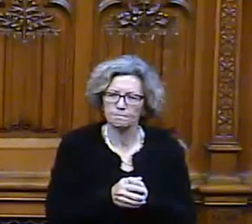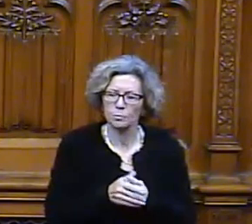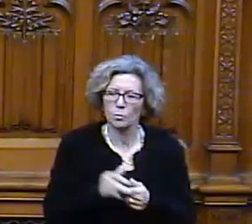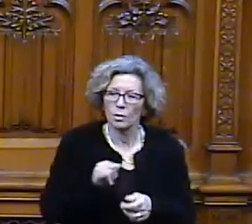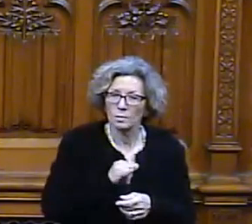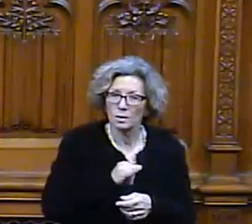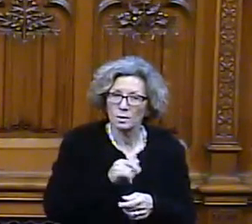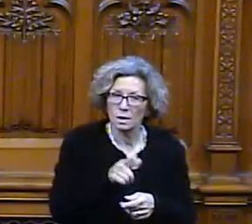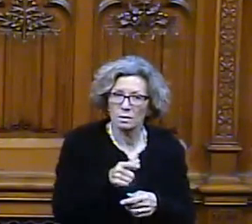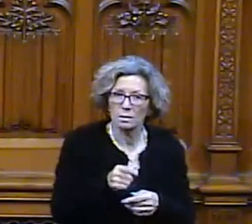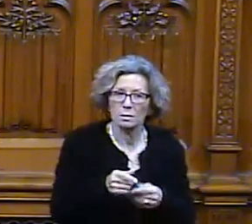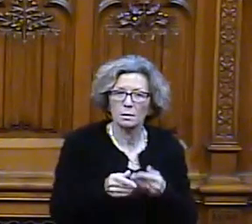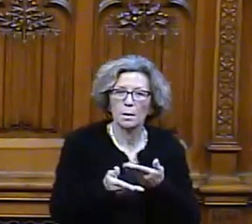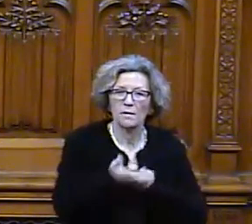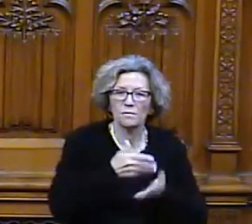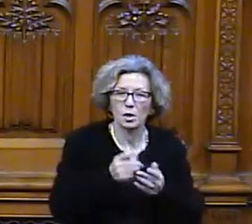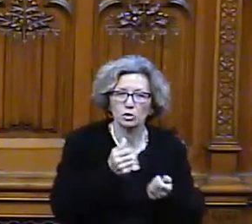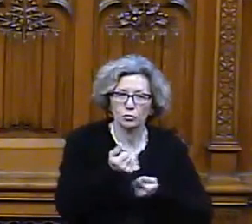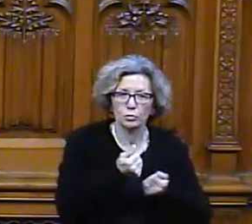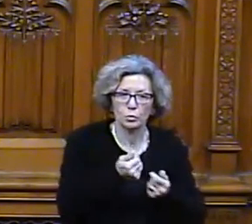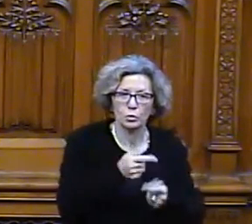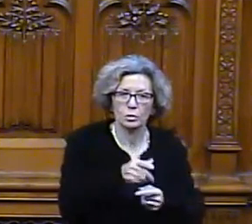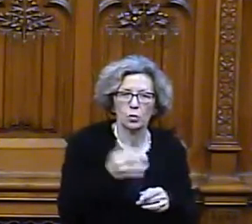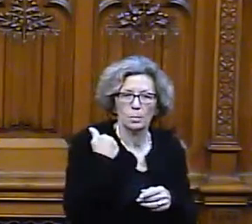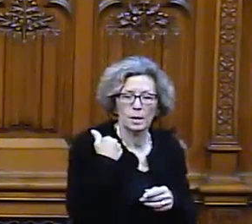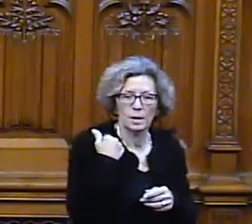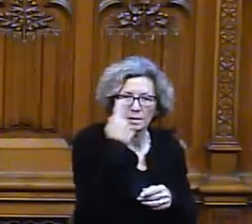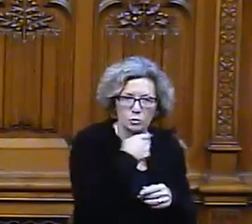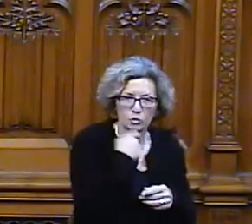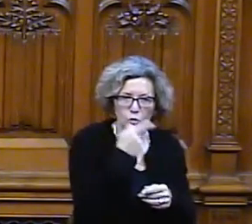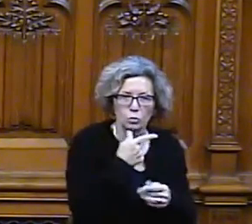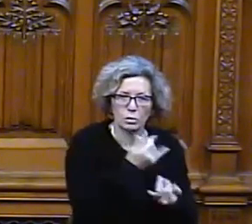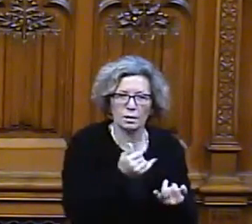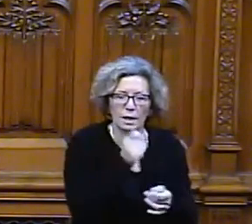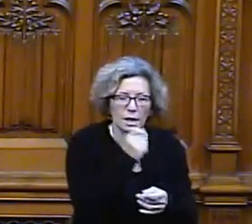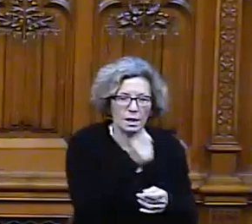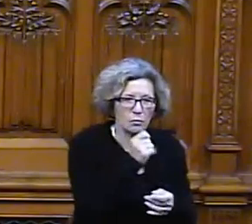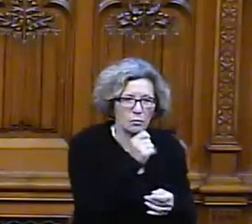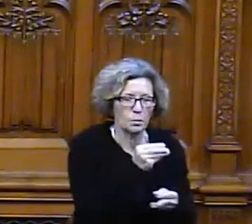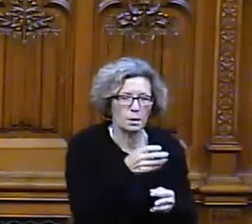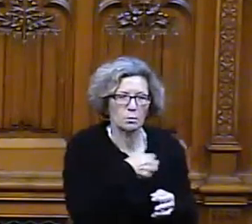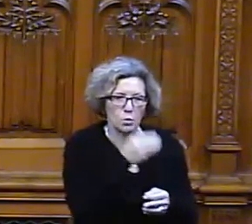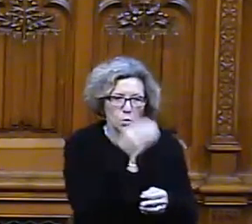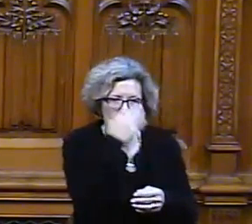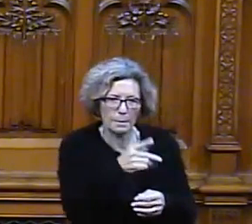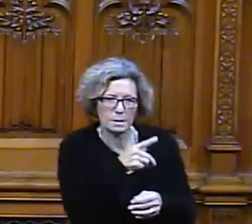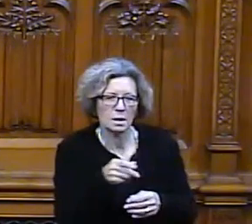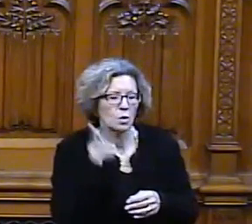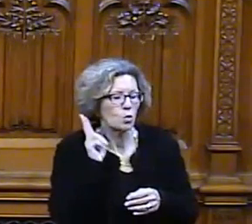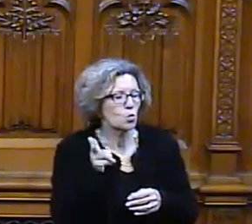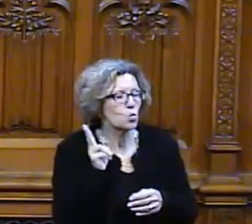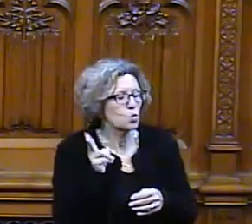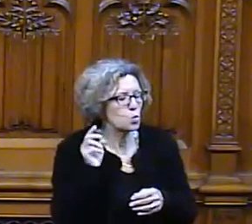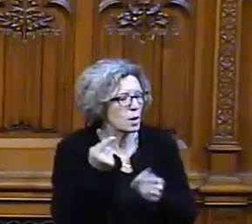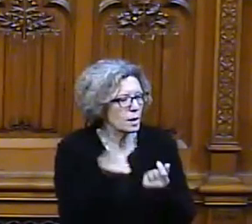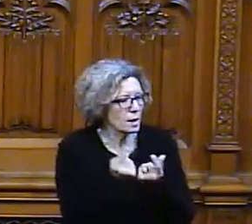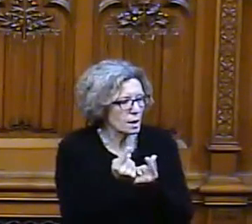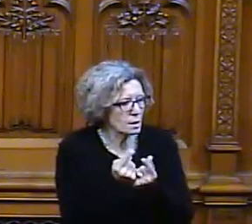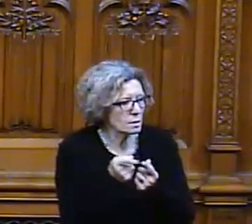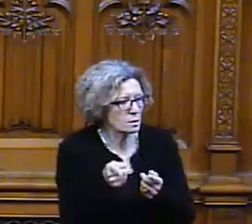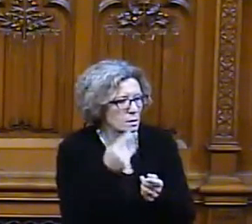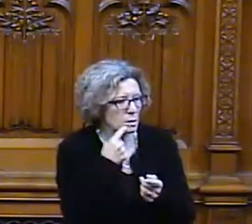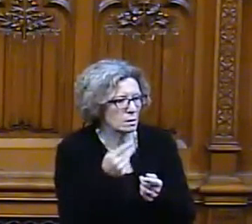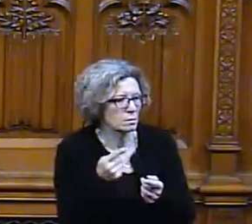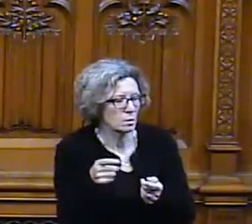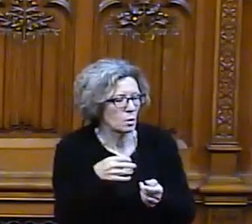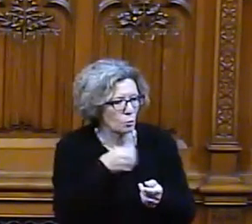Interessant war bei der Wirtschaftspolitik aber am letzten Sonntag ein Interview mit dem Herrn Bürgermeister im Kurier, wo Bürgermeister Häupl